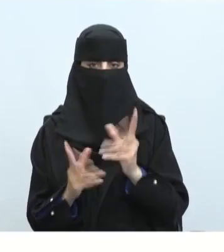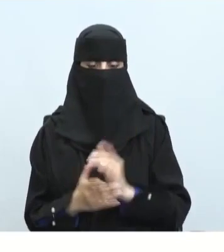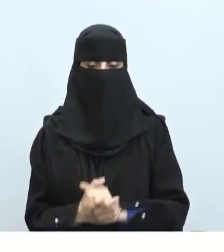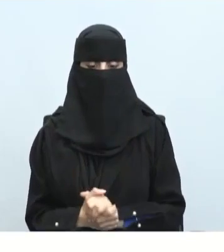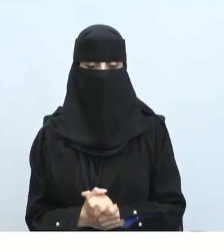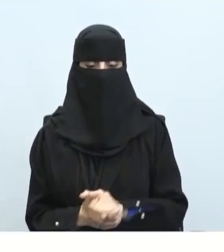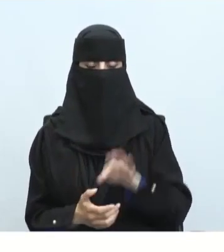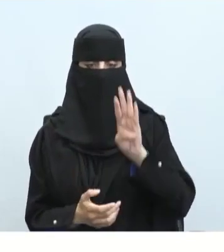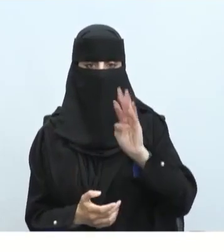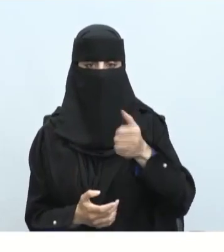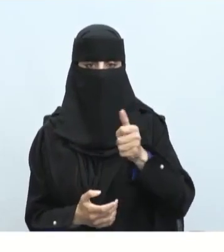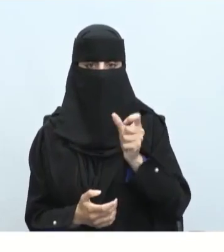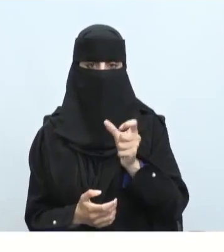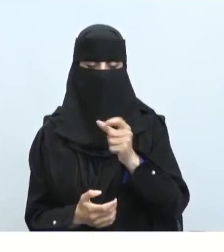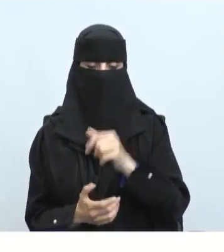كان